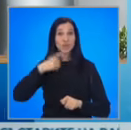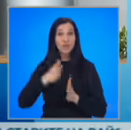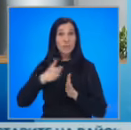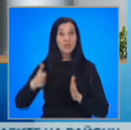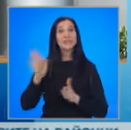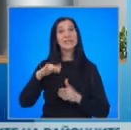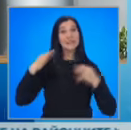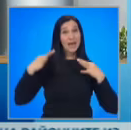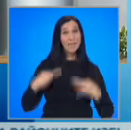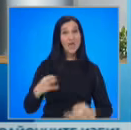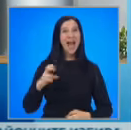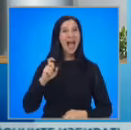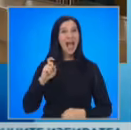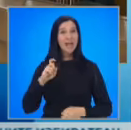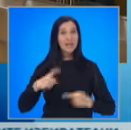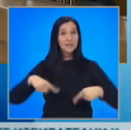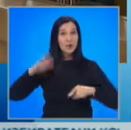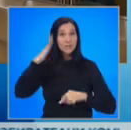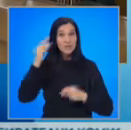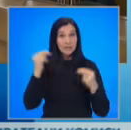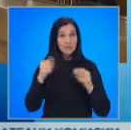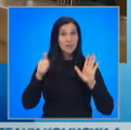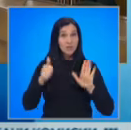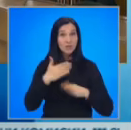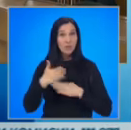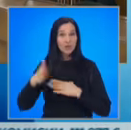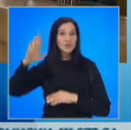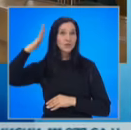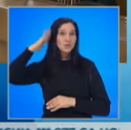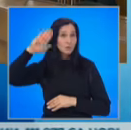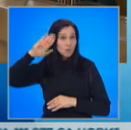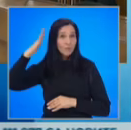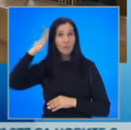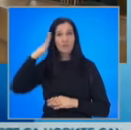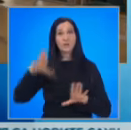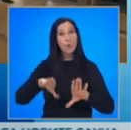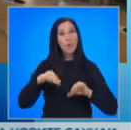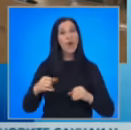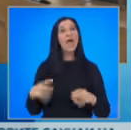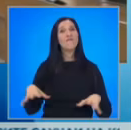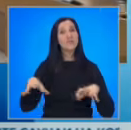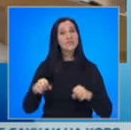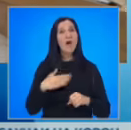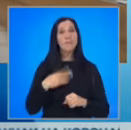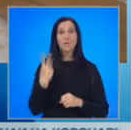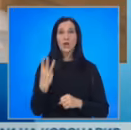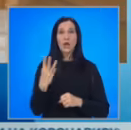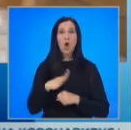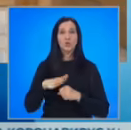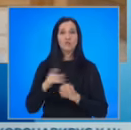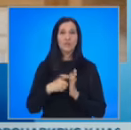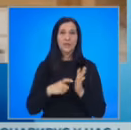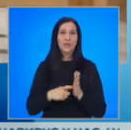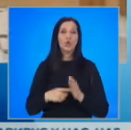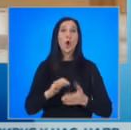зала на Министерския съвет, шестото поред служебно правителство в най-новата ни история пое властта. Той има три основни задачи: организация на изборите, проверка